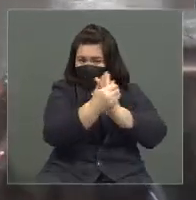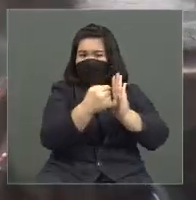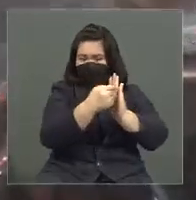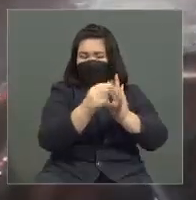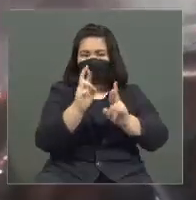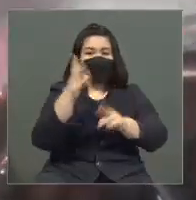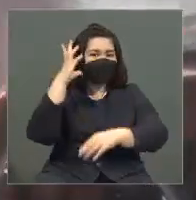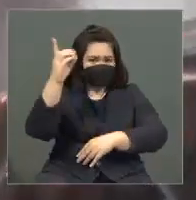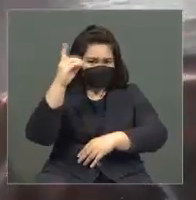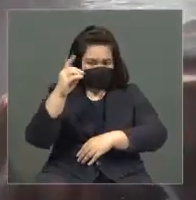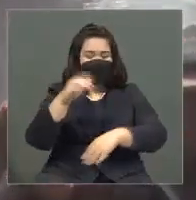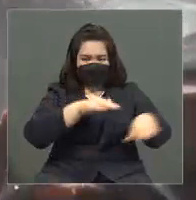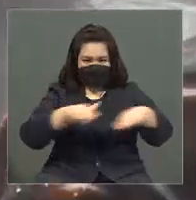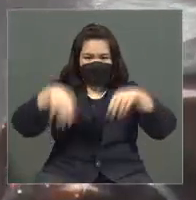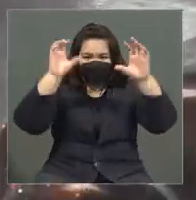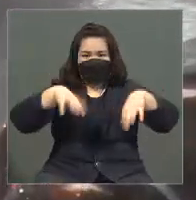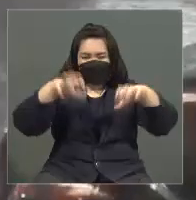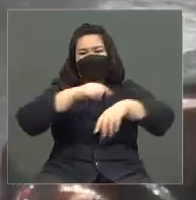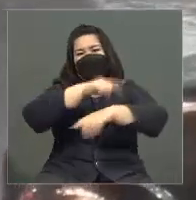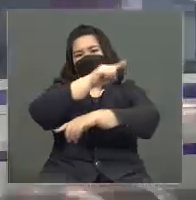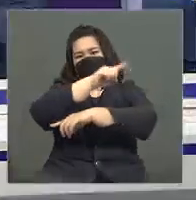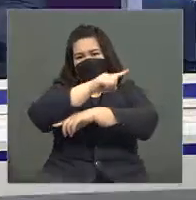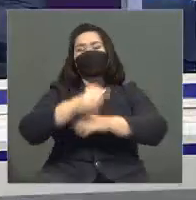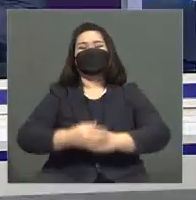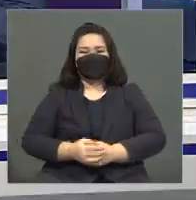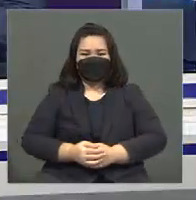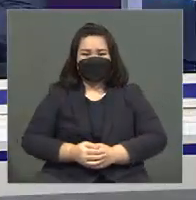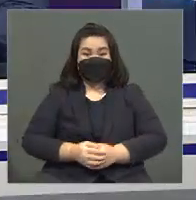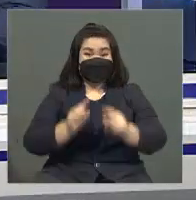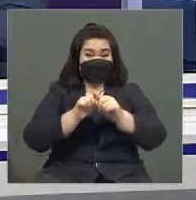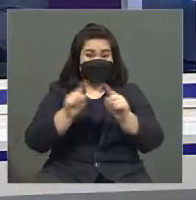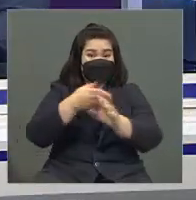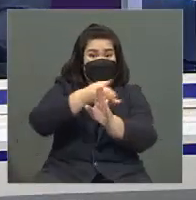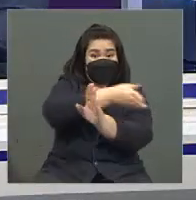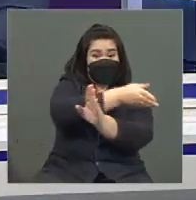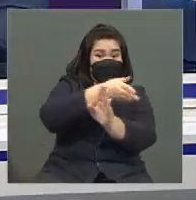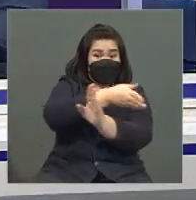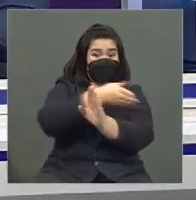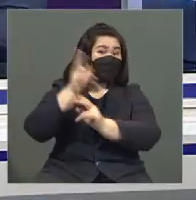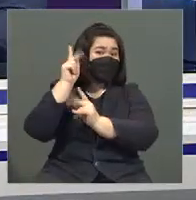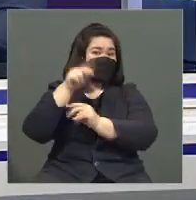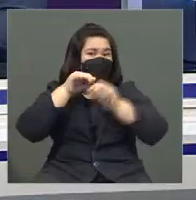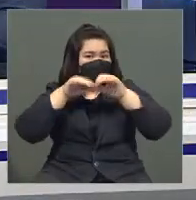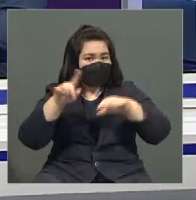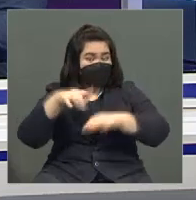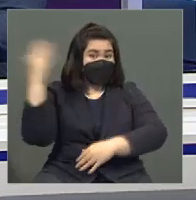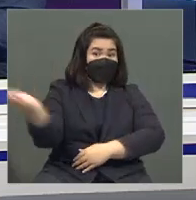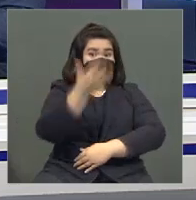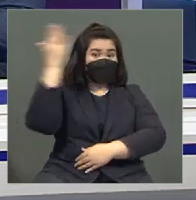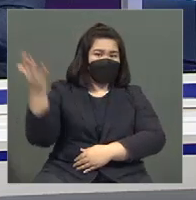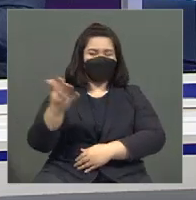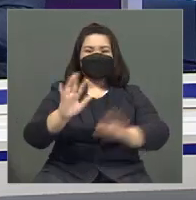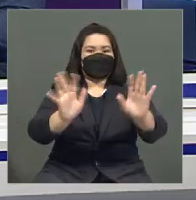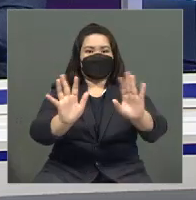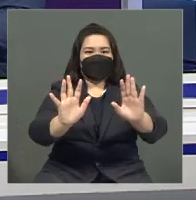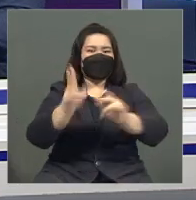ตั้งแต่วนพ confuseเป็ต้นไปในช่วงบ่ายด้วยนะคะแต่ว่าขาวลือก่อนหนานี้ที่ออกมาบอกว่าแม้จะมีพยุคเข้าทาย อั